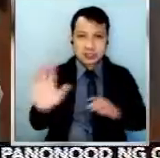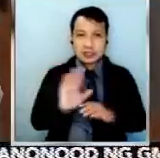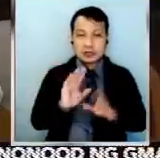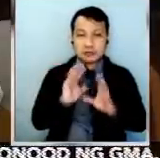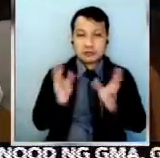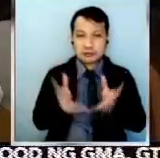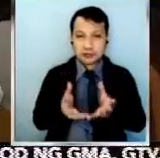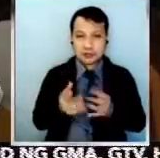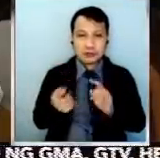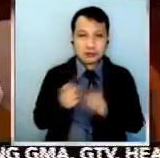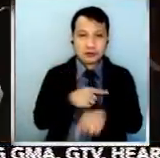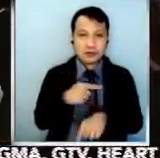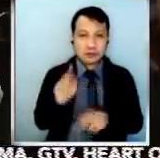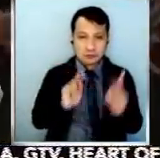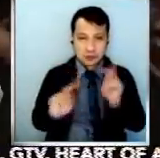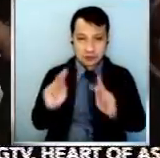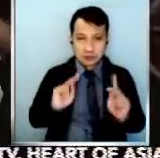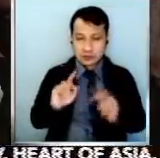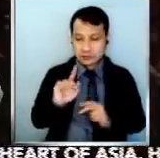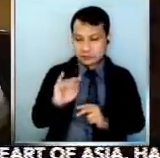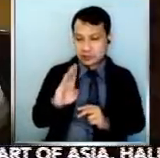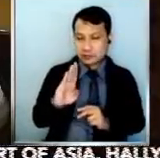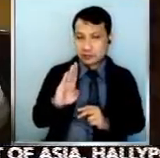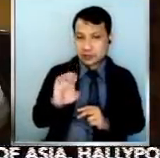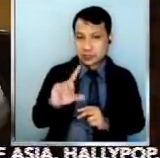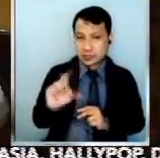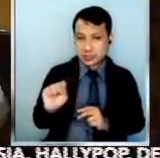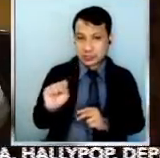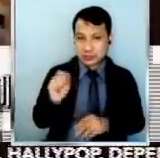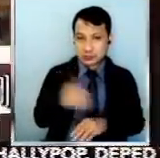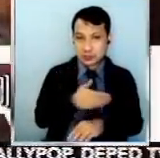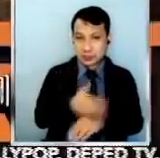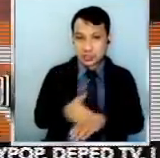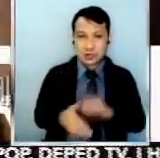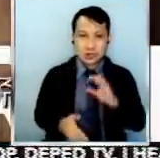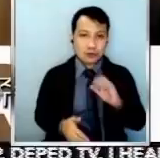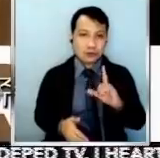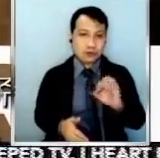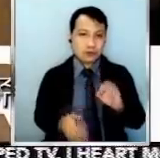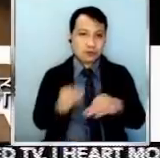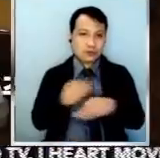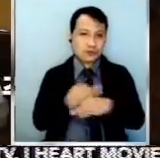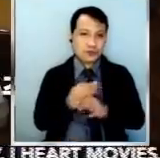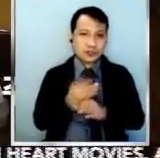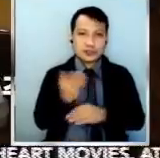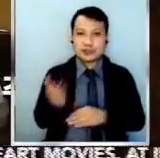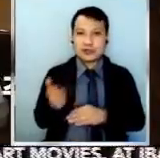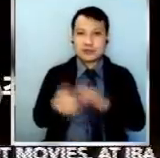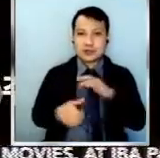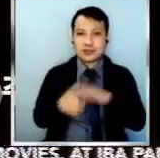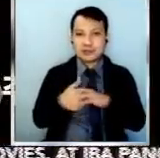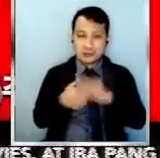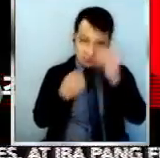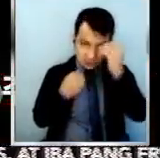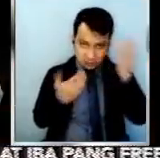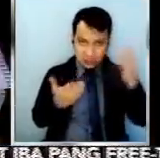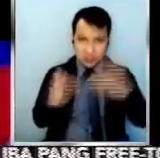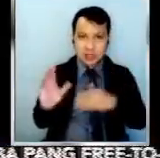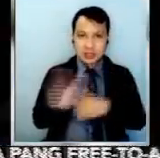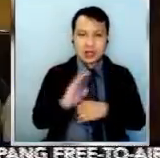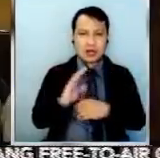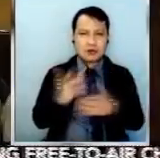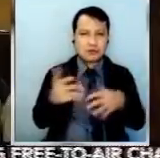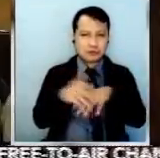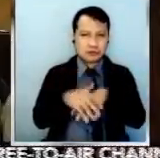nang mag-perform ang BTS ng cover ng kanta ng Coldplay na Fix You, may lumabas na usap-usapan ng collab ng